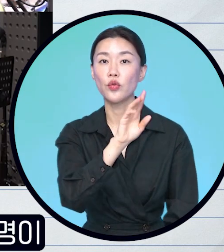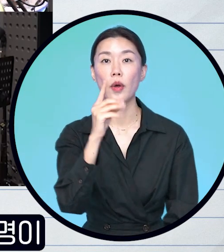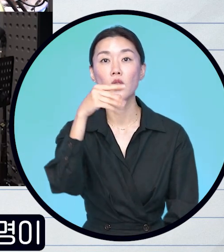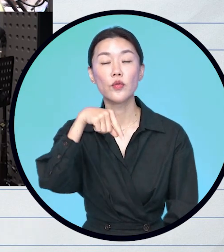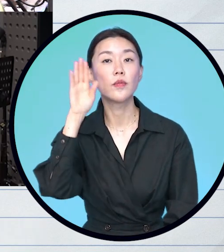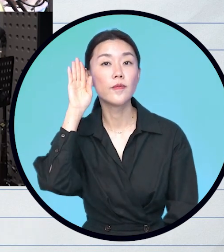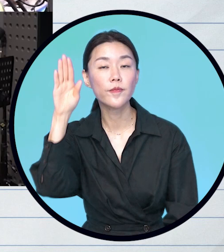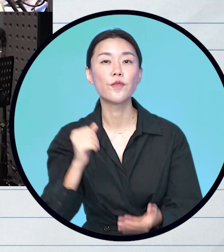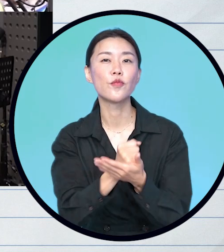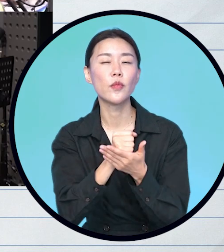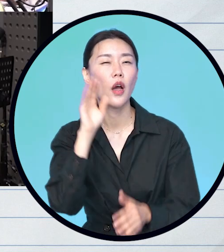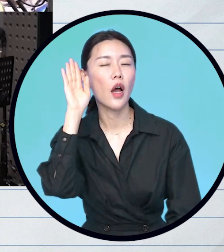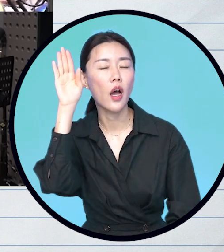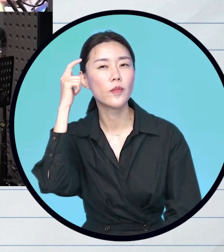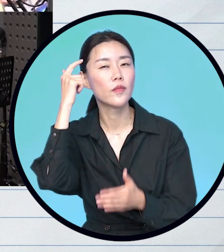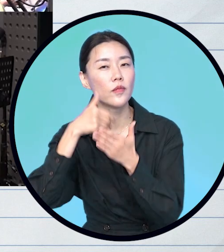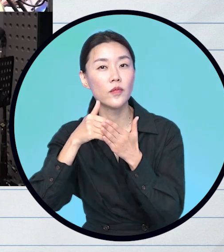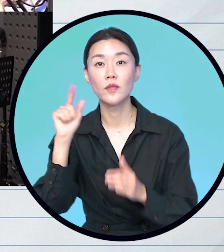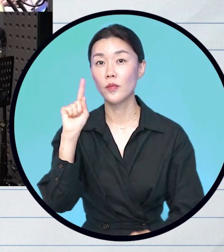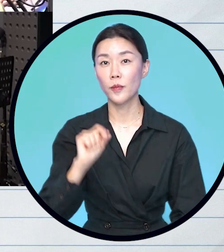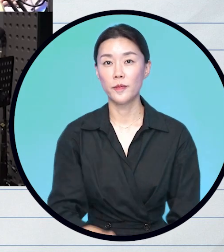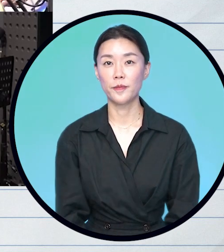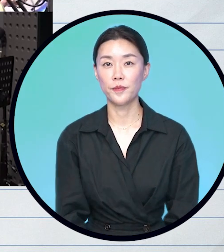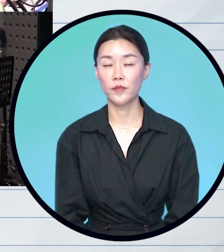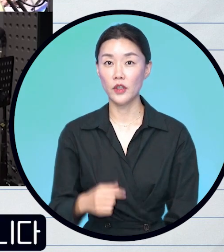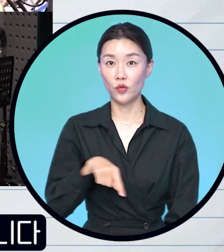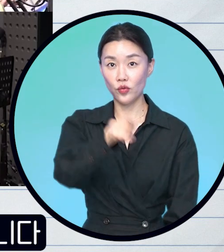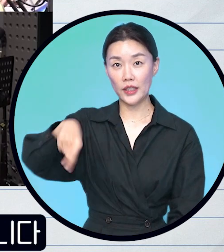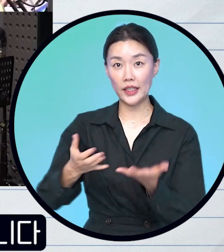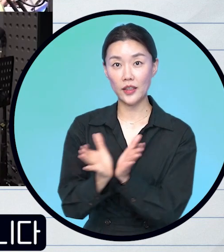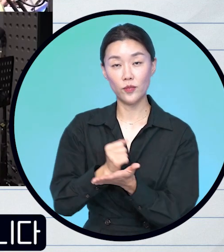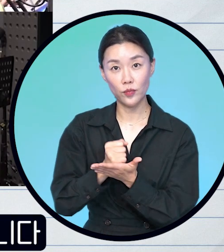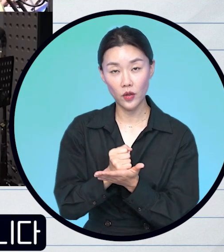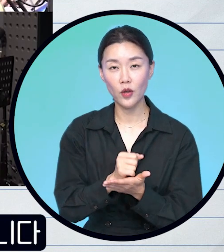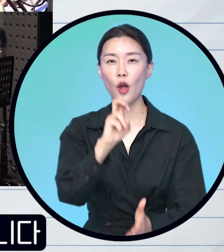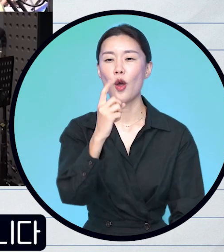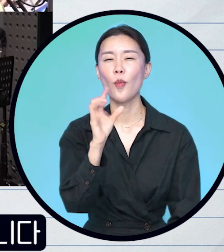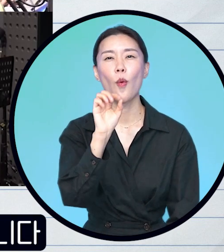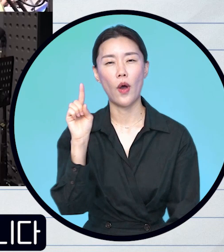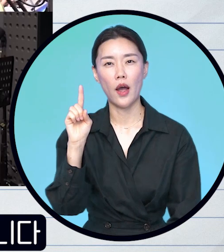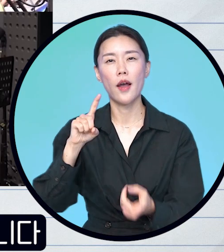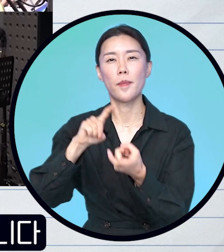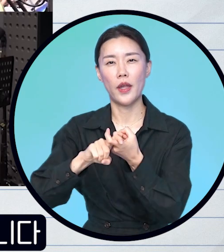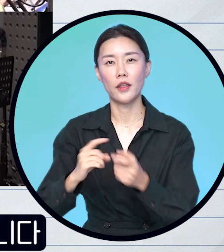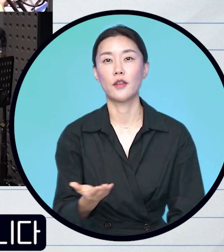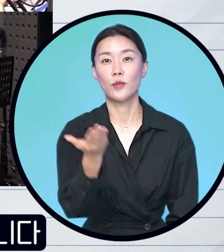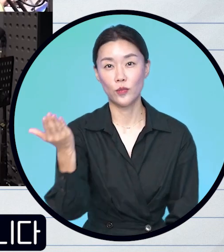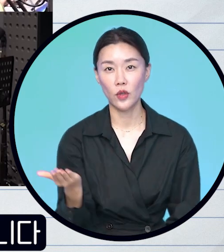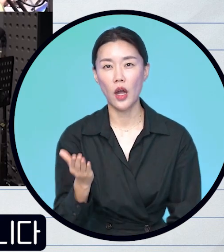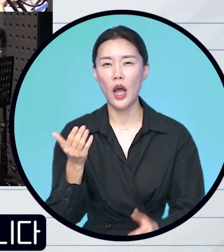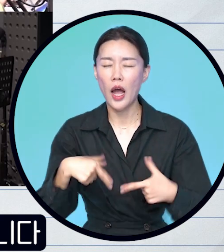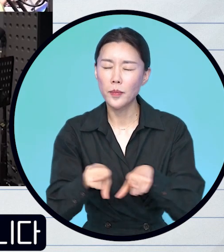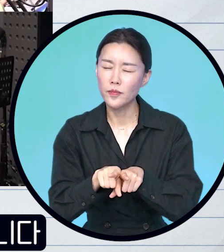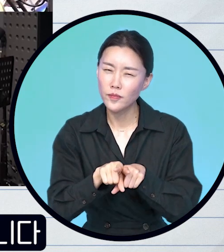운명이 이랬으면 좋겠다 하는 거 있을까요? 운명이요? 네. 저희 모아분들과 끝없이 같이 함께하고